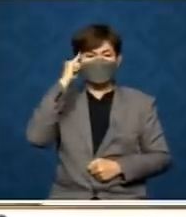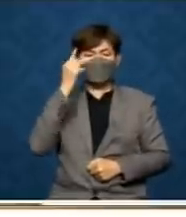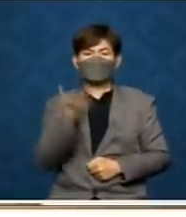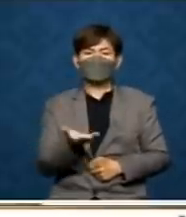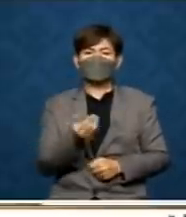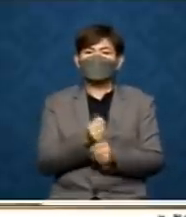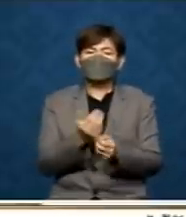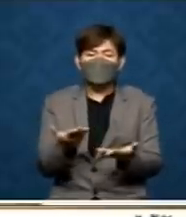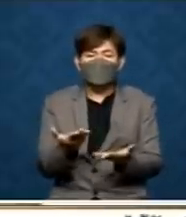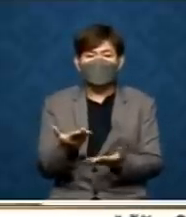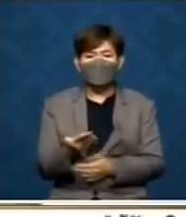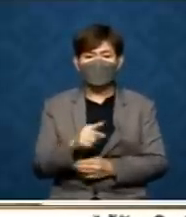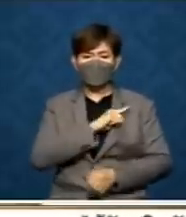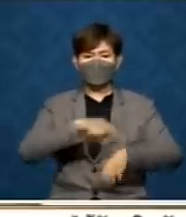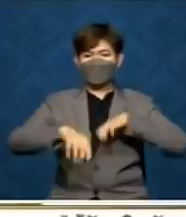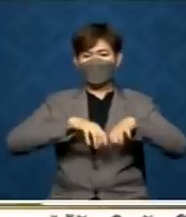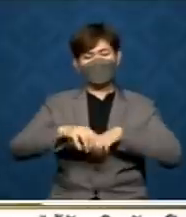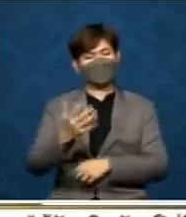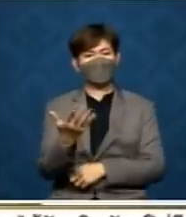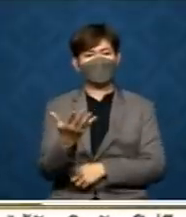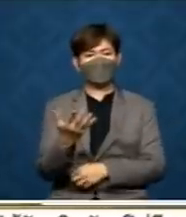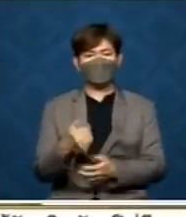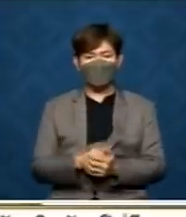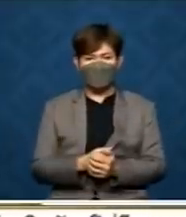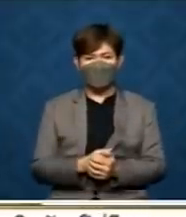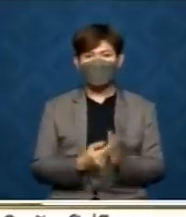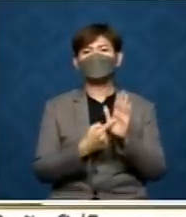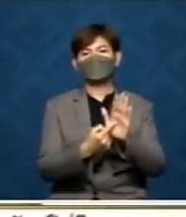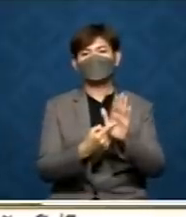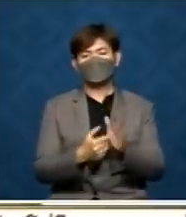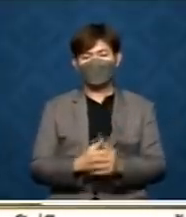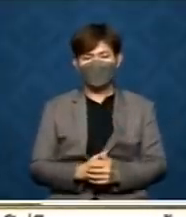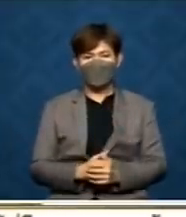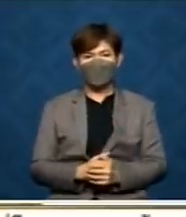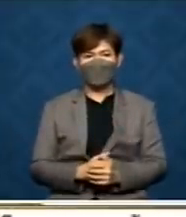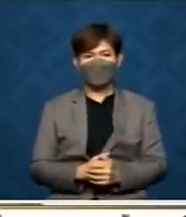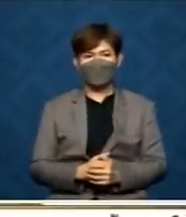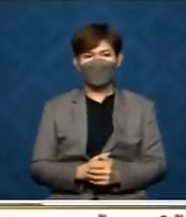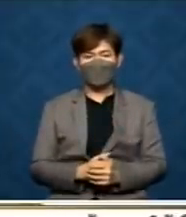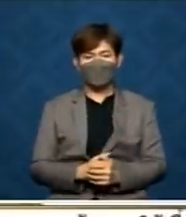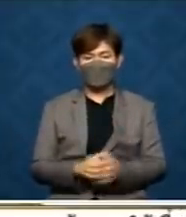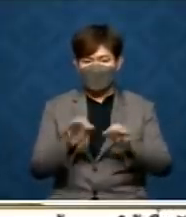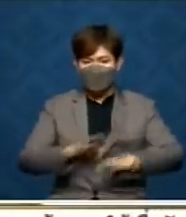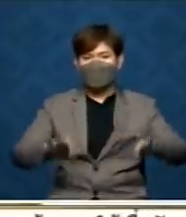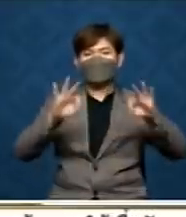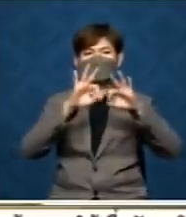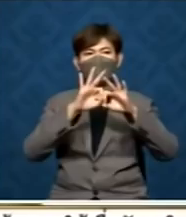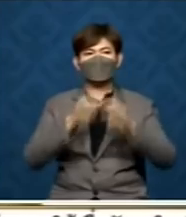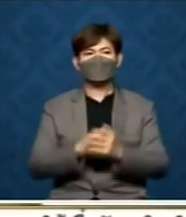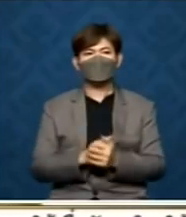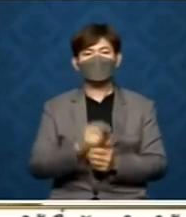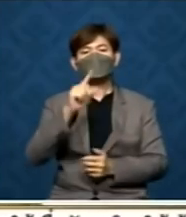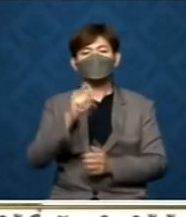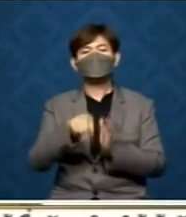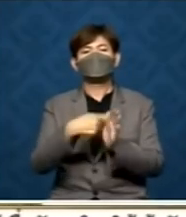แบบนี้ไม่ใช่นักบริหารและนี่คือตัวอย่างนะและอันสำคัญตาย